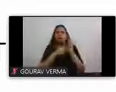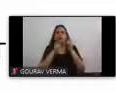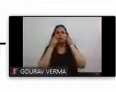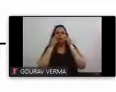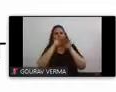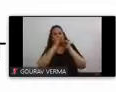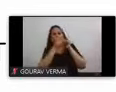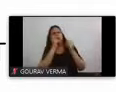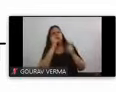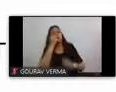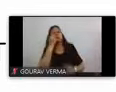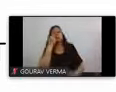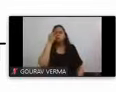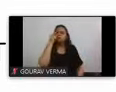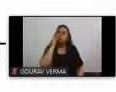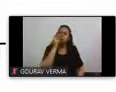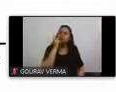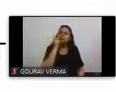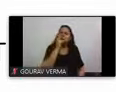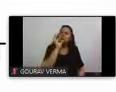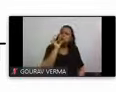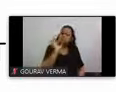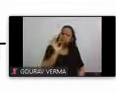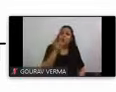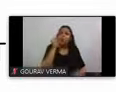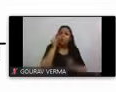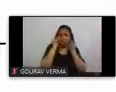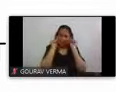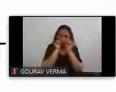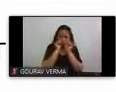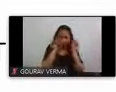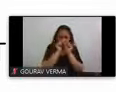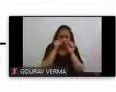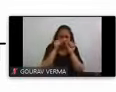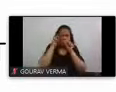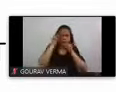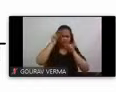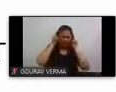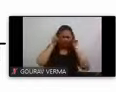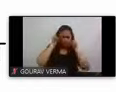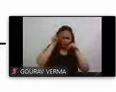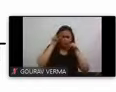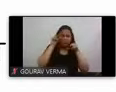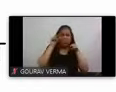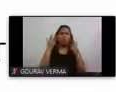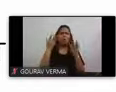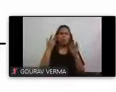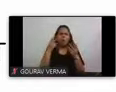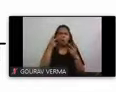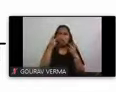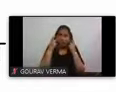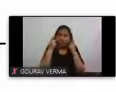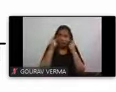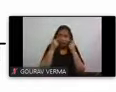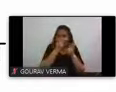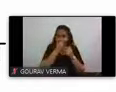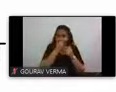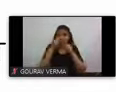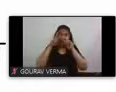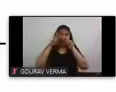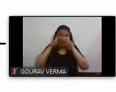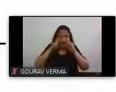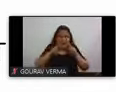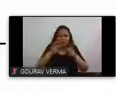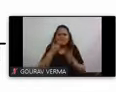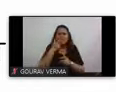बराबर है या हिल रहा है, ऊपर कॉर्निया में ठीक है, ट्रांसपेरेंट है या कुछ व्हाइटिश है,